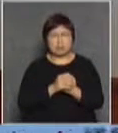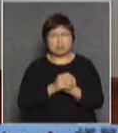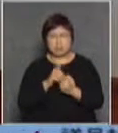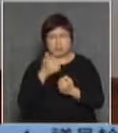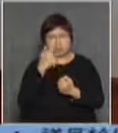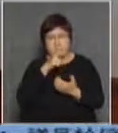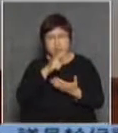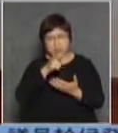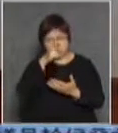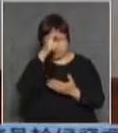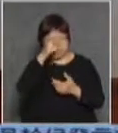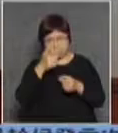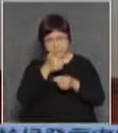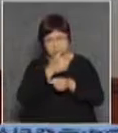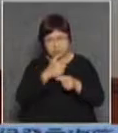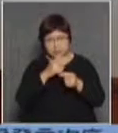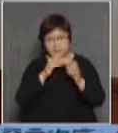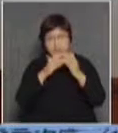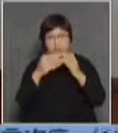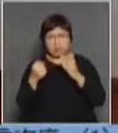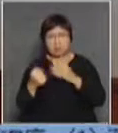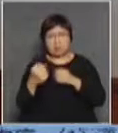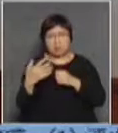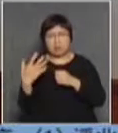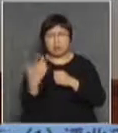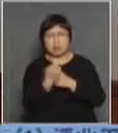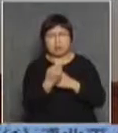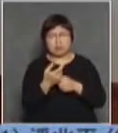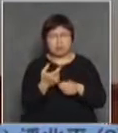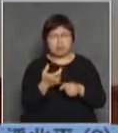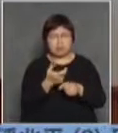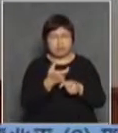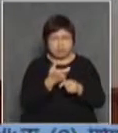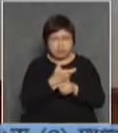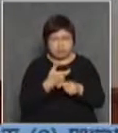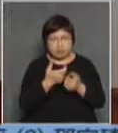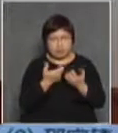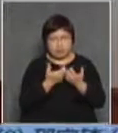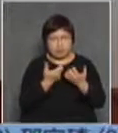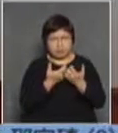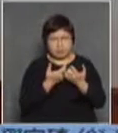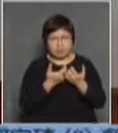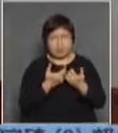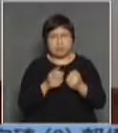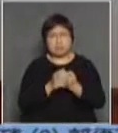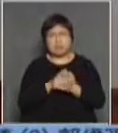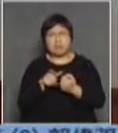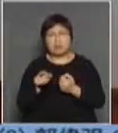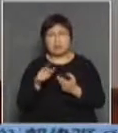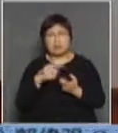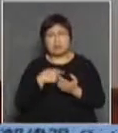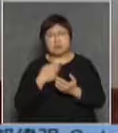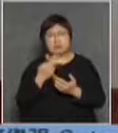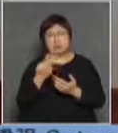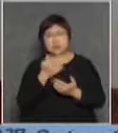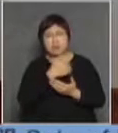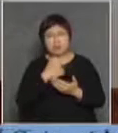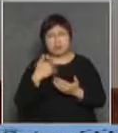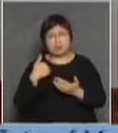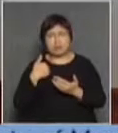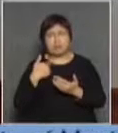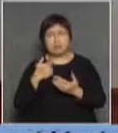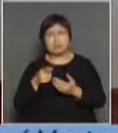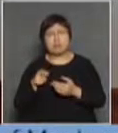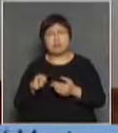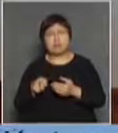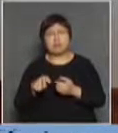任財政司長第一份預算案。預算案這種雙重身份令到這